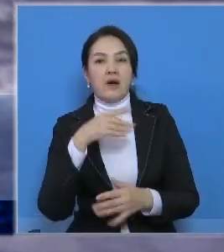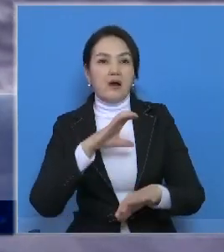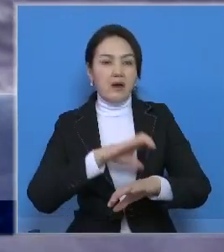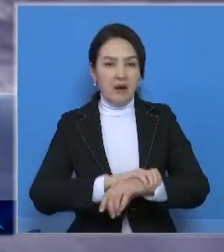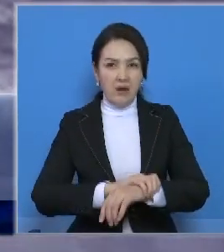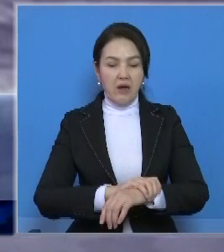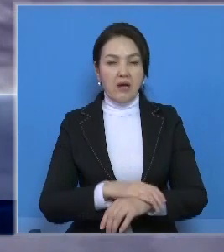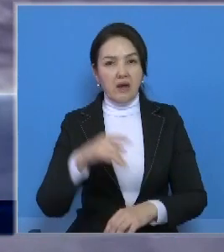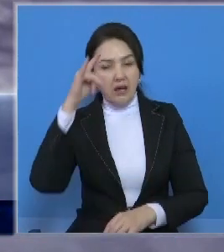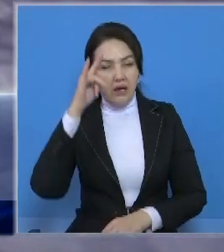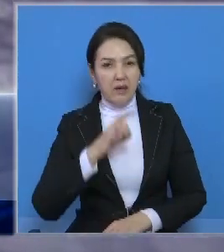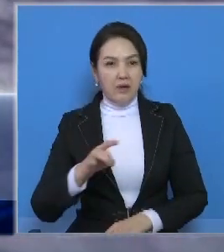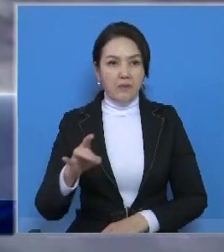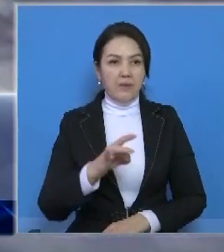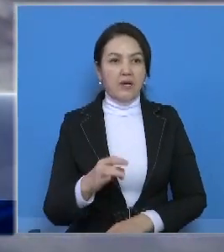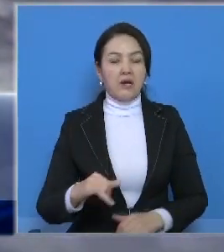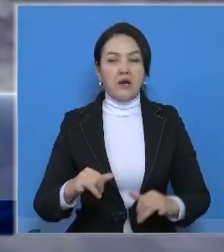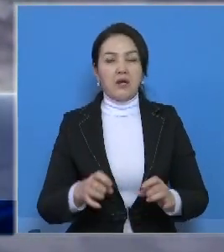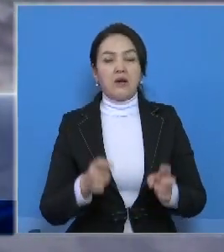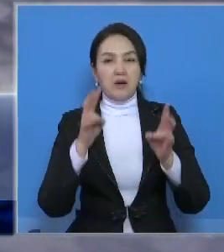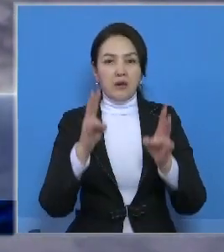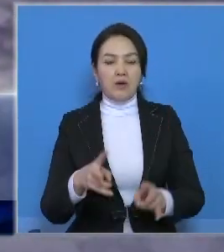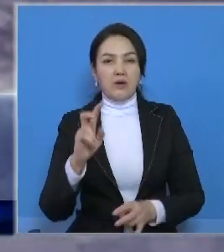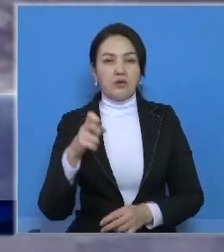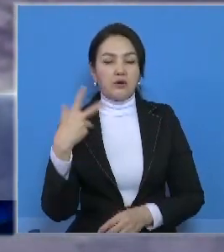факті бойынша Қазақстан Республикасының қылмыстық кодексінің